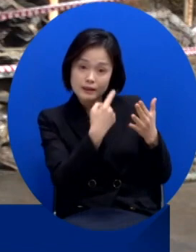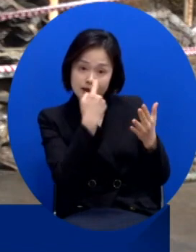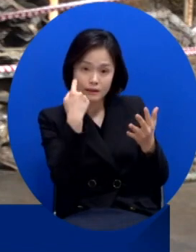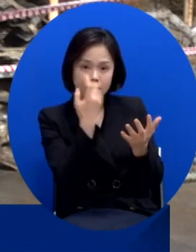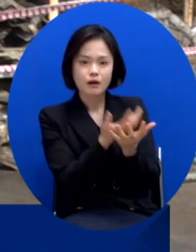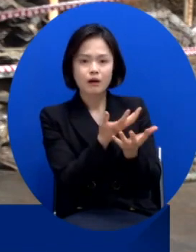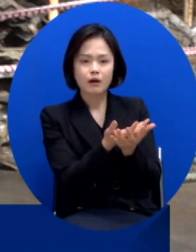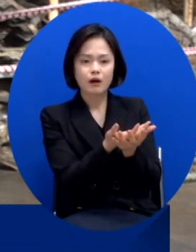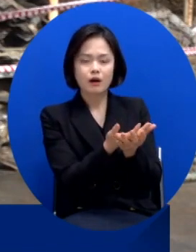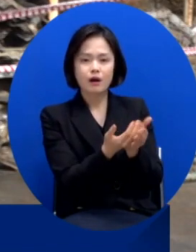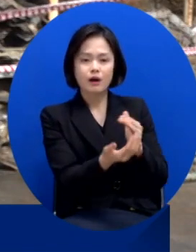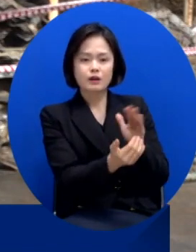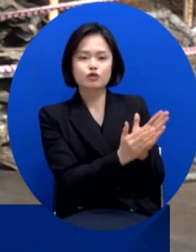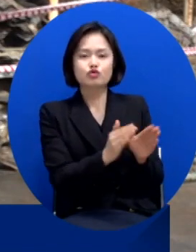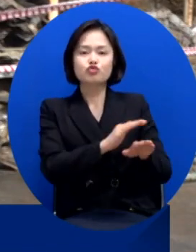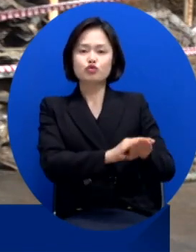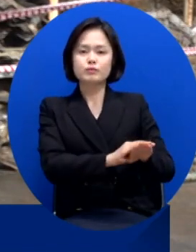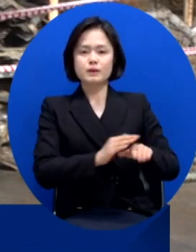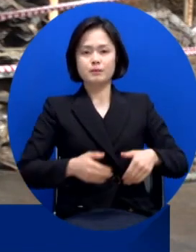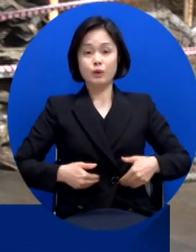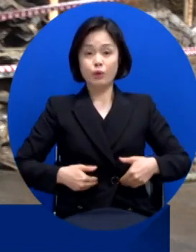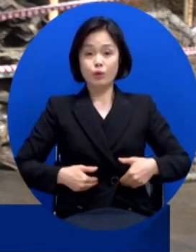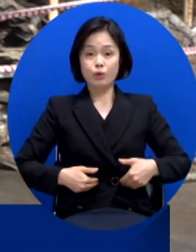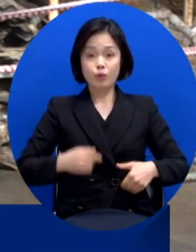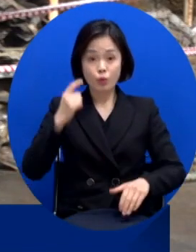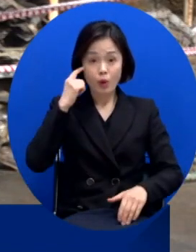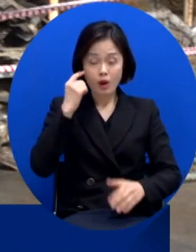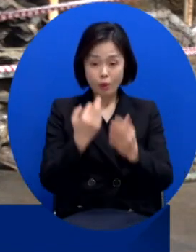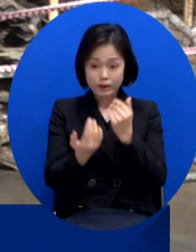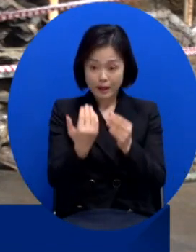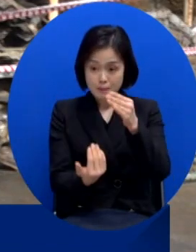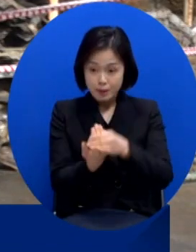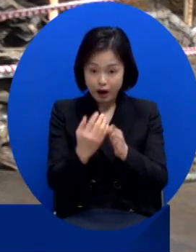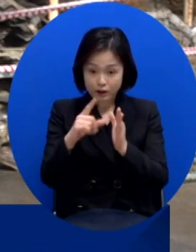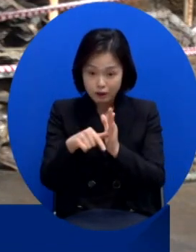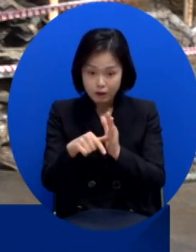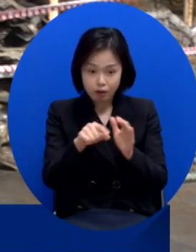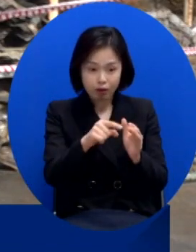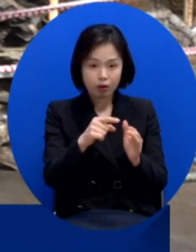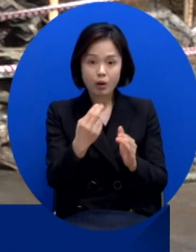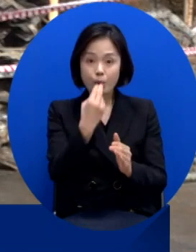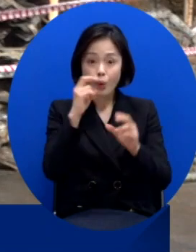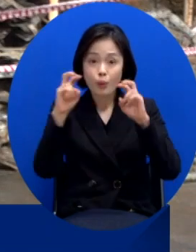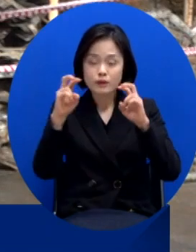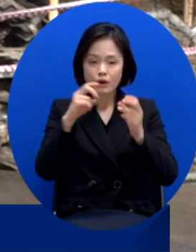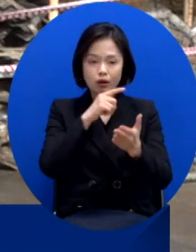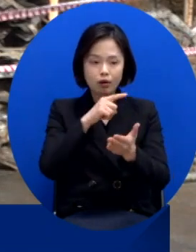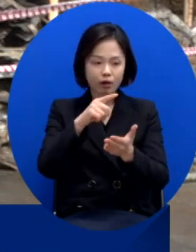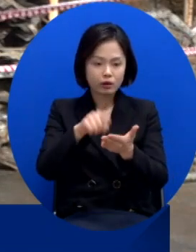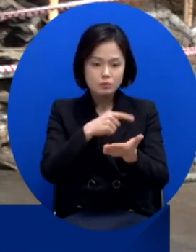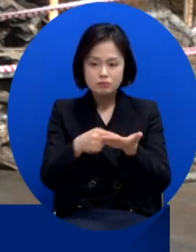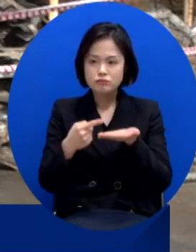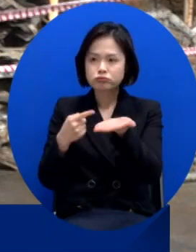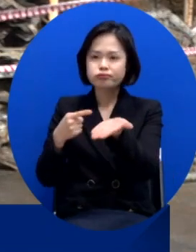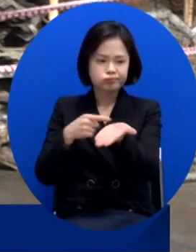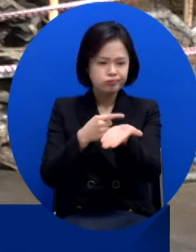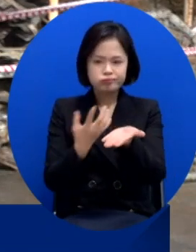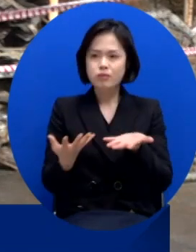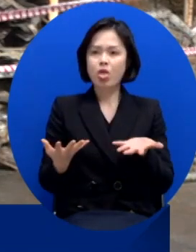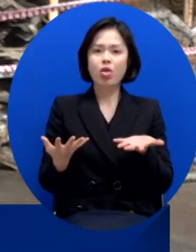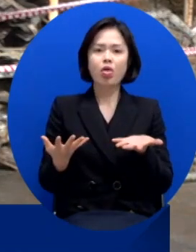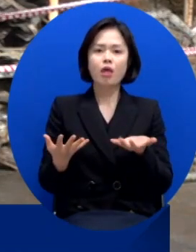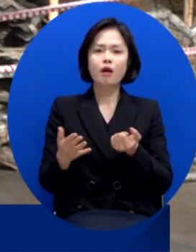영수증이 라든지 이런 것들이 있어야 증명이 되지 보험회사에서는 뭐가 있었는지 모르니까 증명할 걸을